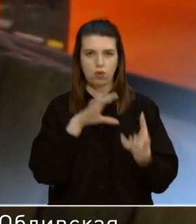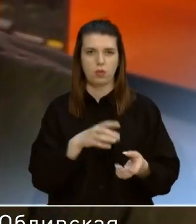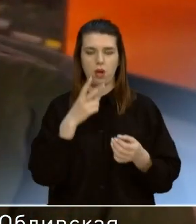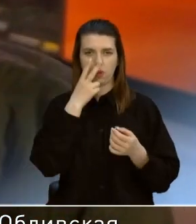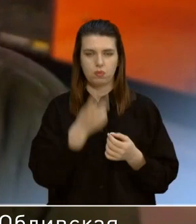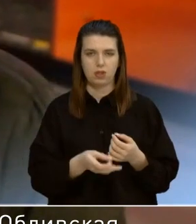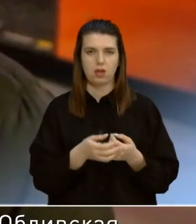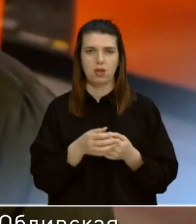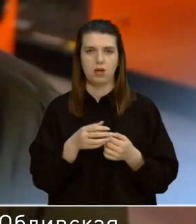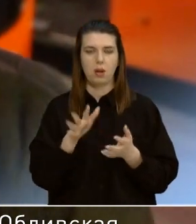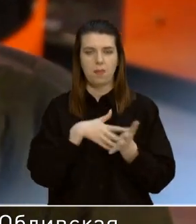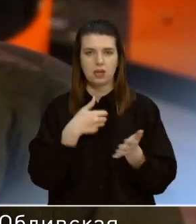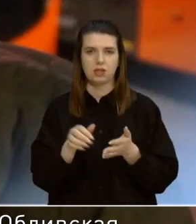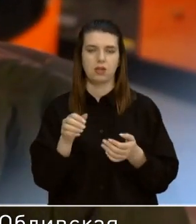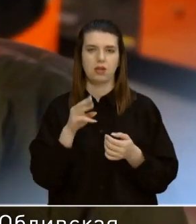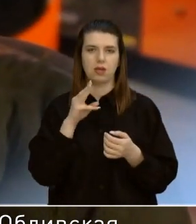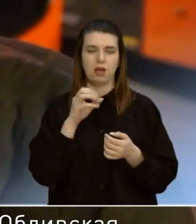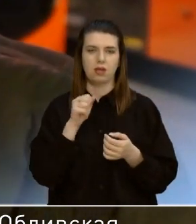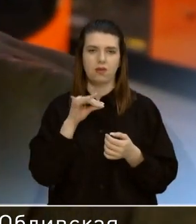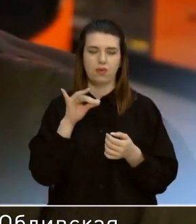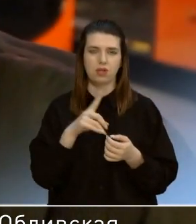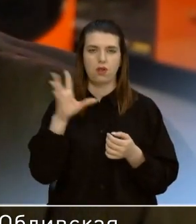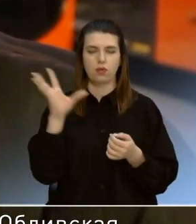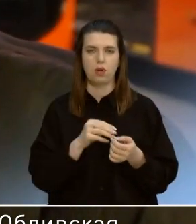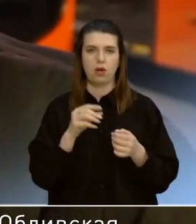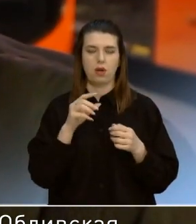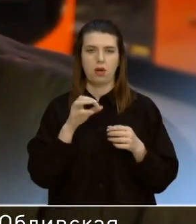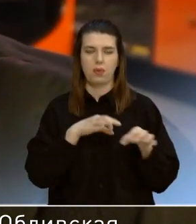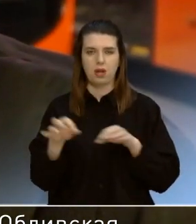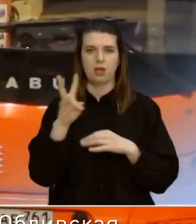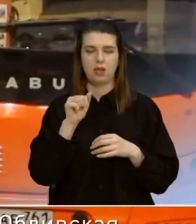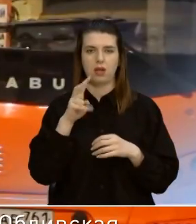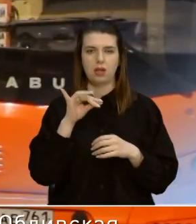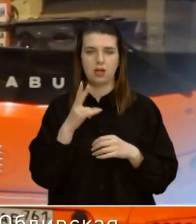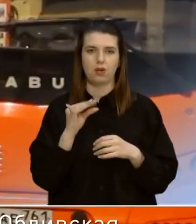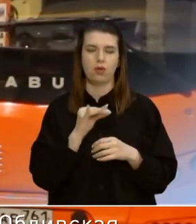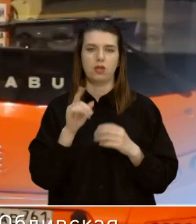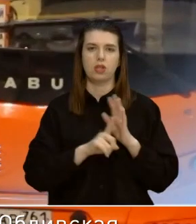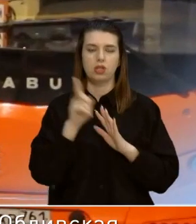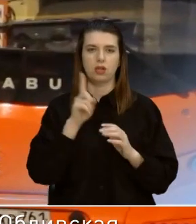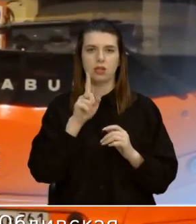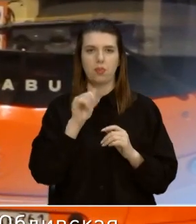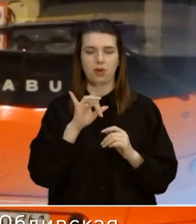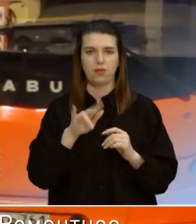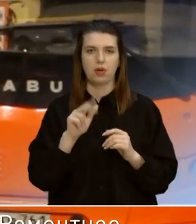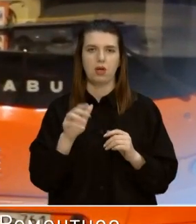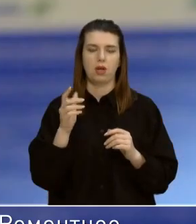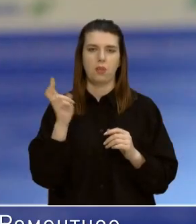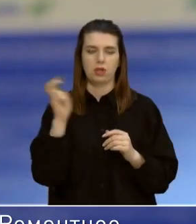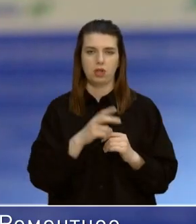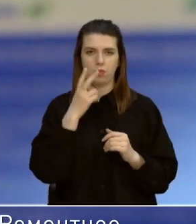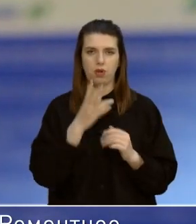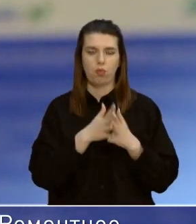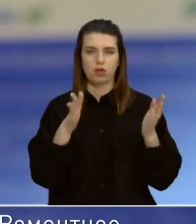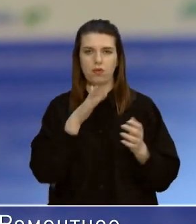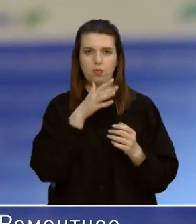обошли, посмотрели масло, там, антифриз, и все, поехали на линию. ну, не на линию, сначала на заправку. На заправку приезжаем, и